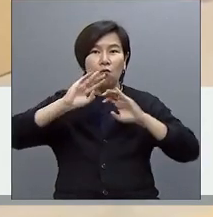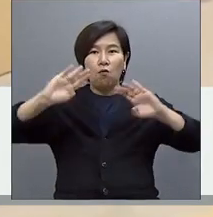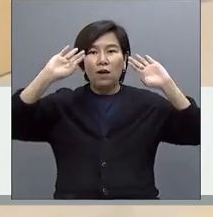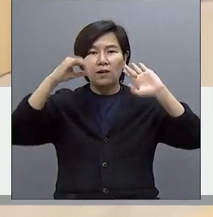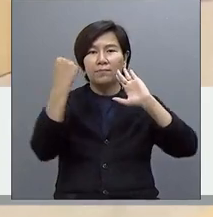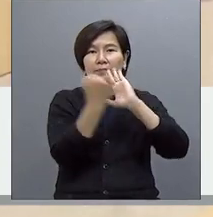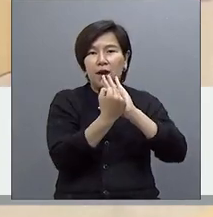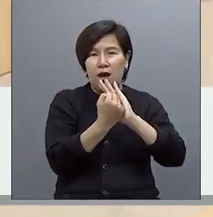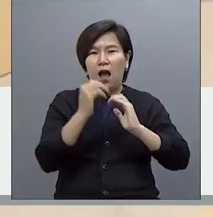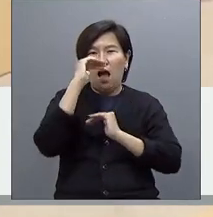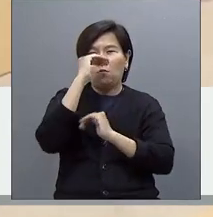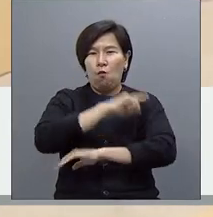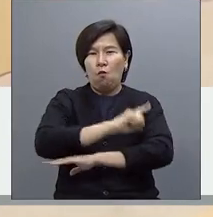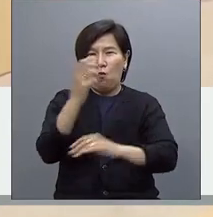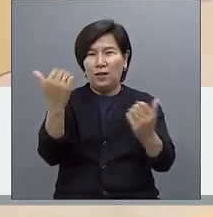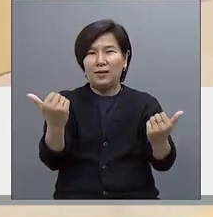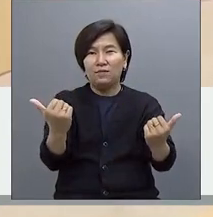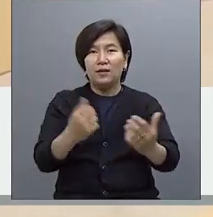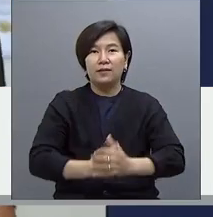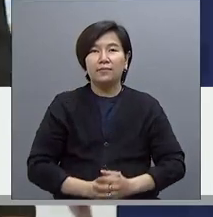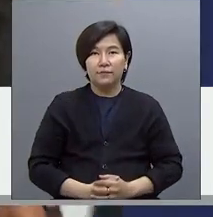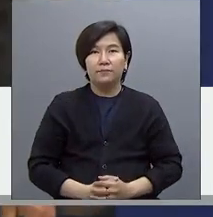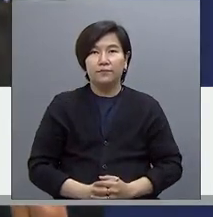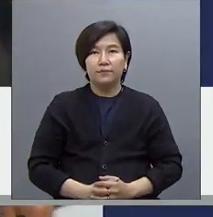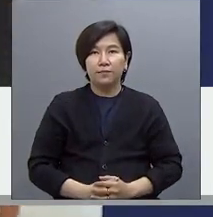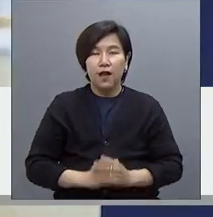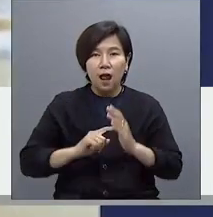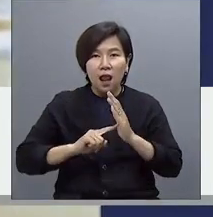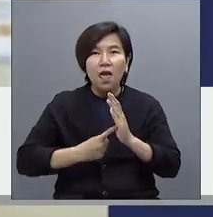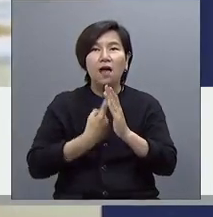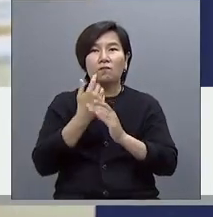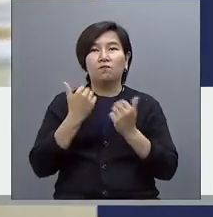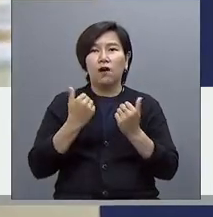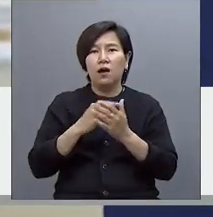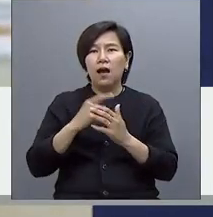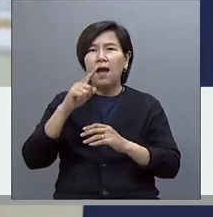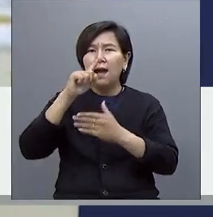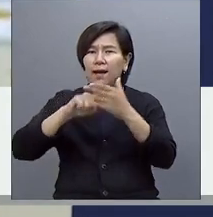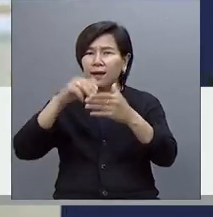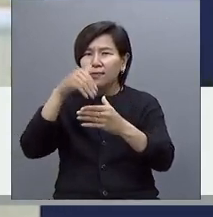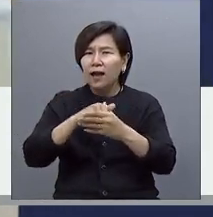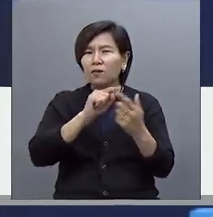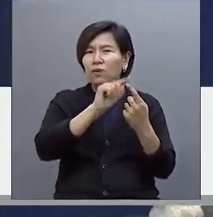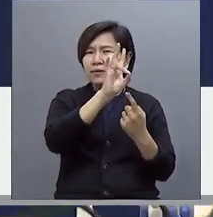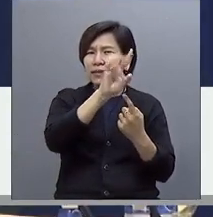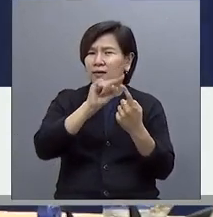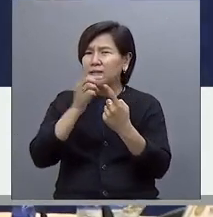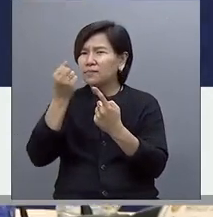ในวันนี้ค่ะซึ่งก็จะมีผลวันนี้เช่นเดียวกันค่ะส่วนวันเลือกตั้งไม่วันที่7ก็เป็นวันที่14พฤษภาคม